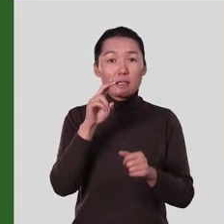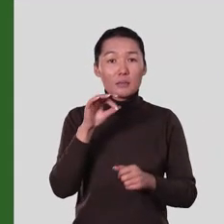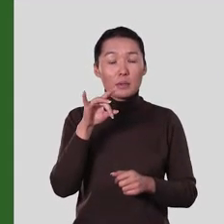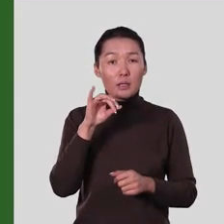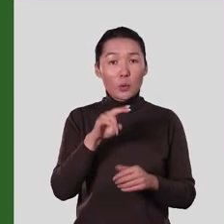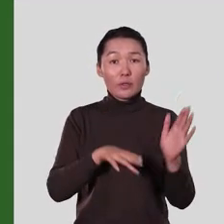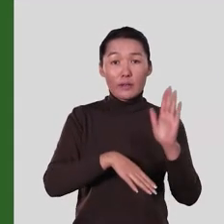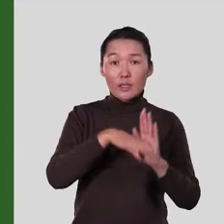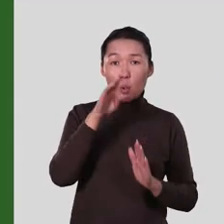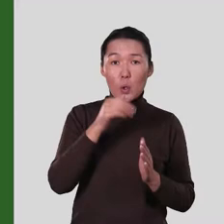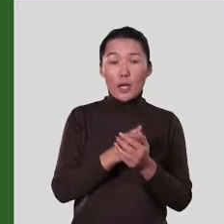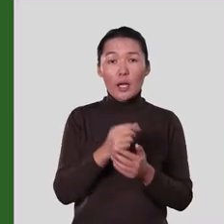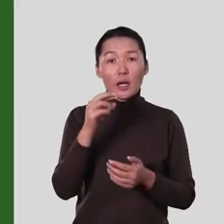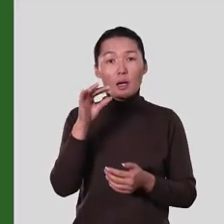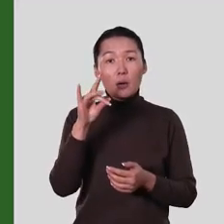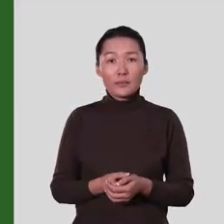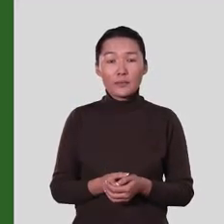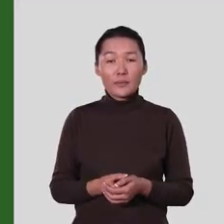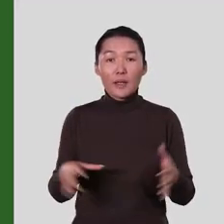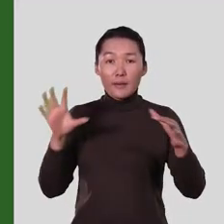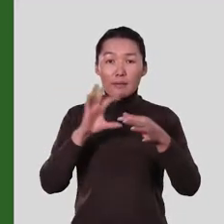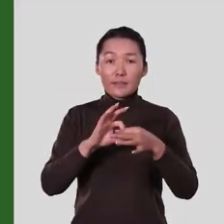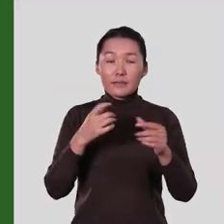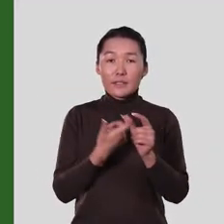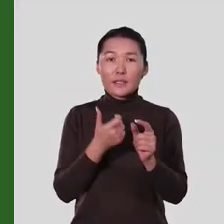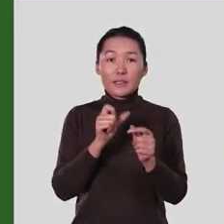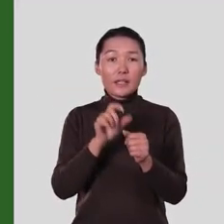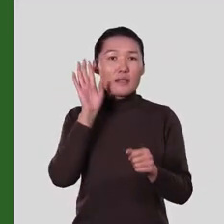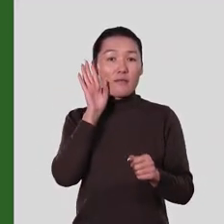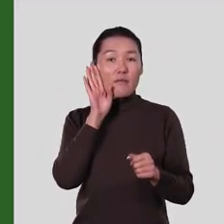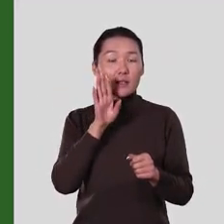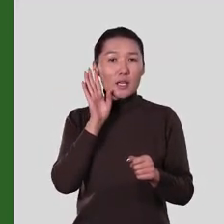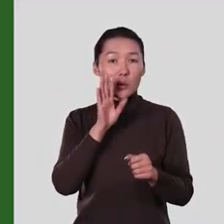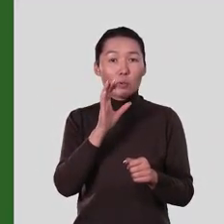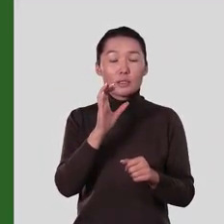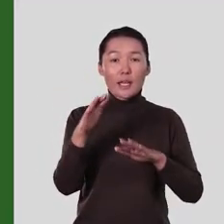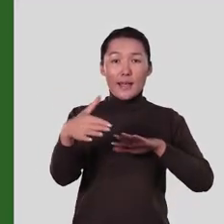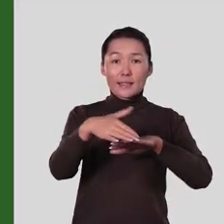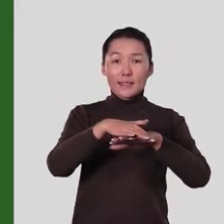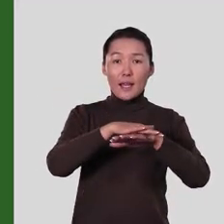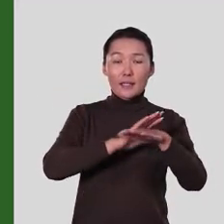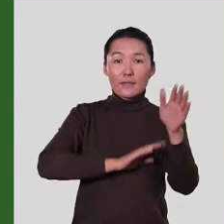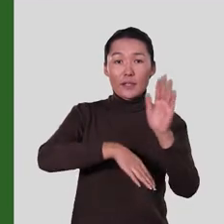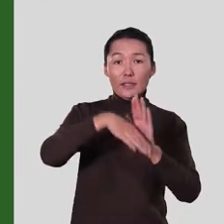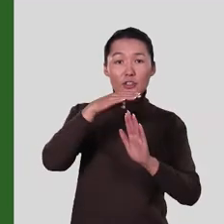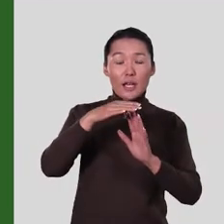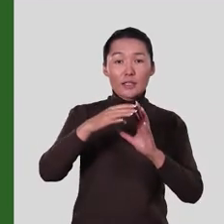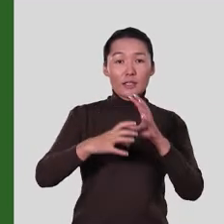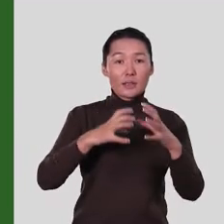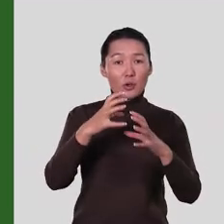высокая, и поры в них обильны. В связи с этим водоносные слои верхней части земной